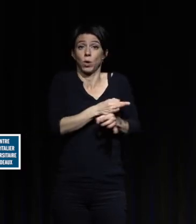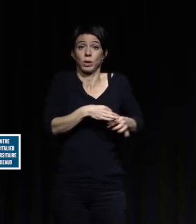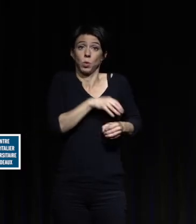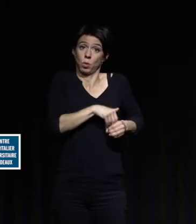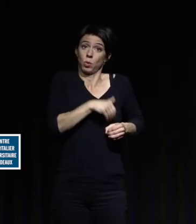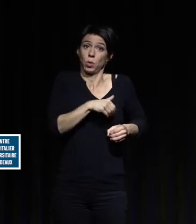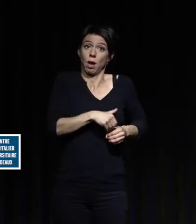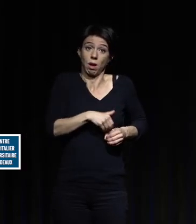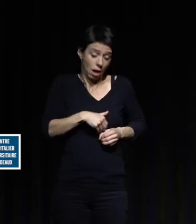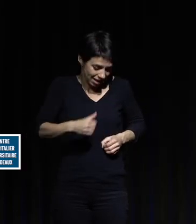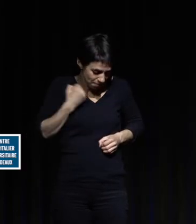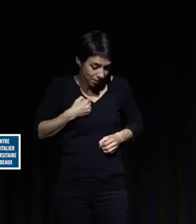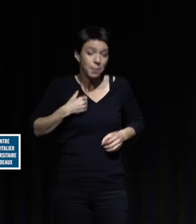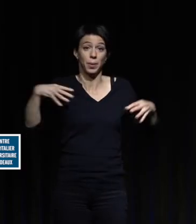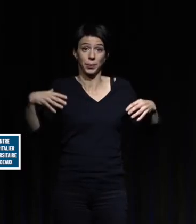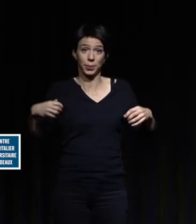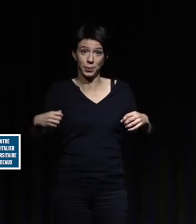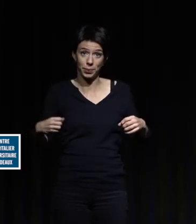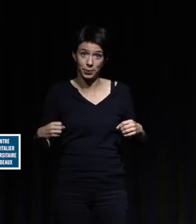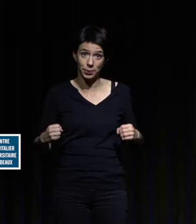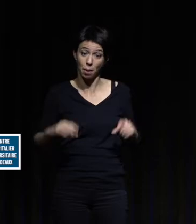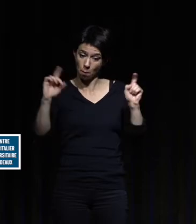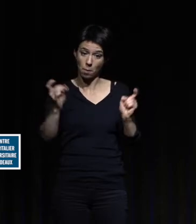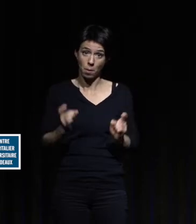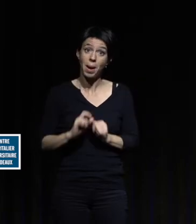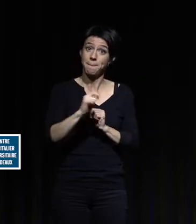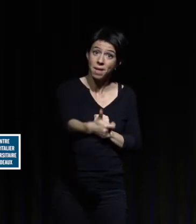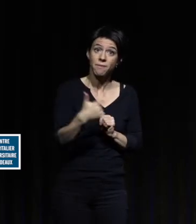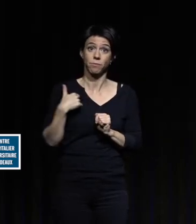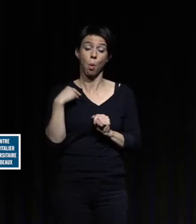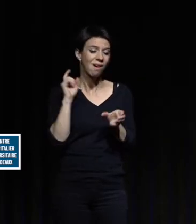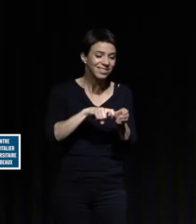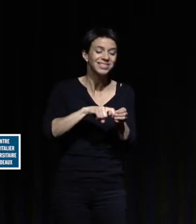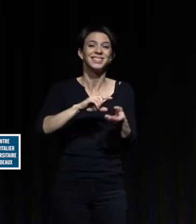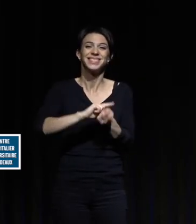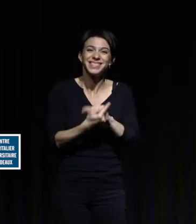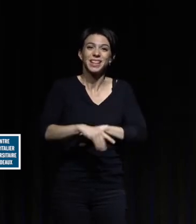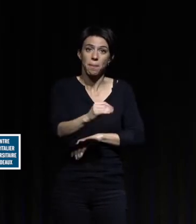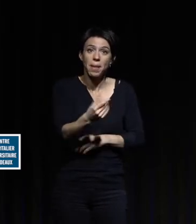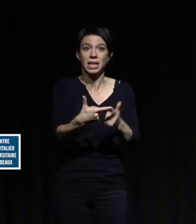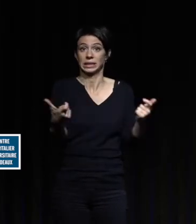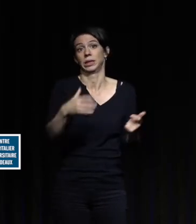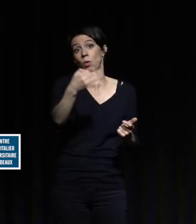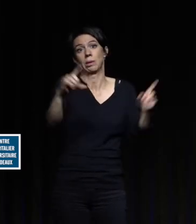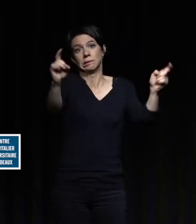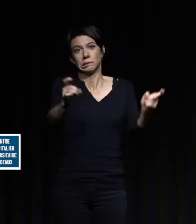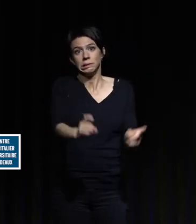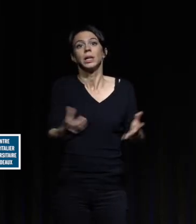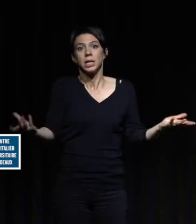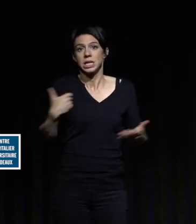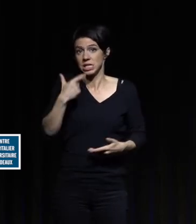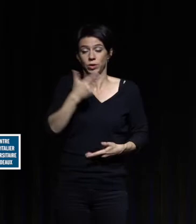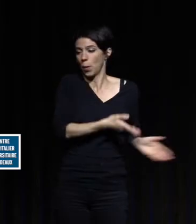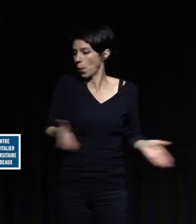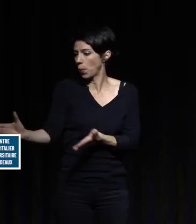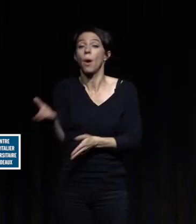potentiellement diminuer sa fertilité. Donc on ne se jettera pas sur les kystes bilatéraux et au contraire, depuis quelques années en France, c'est